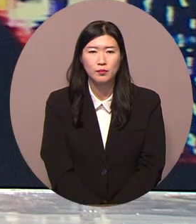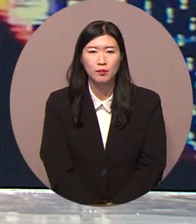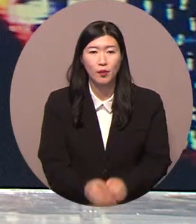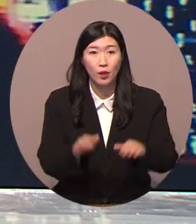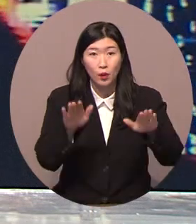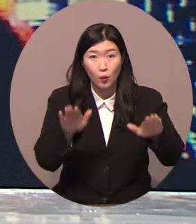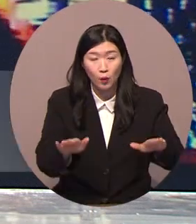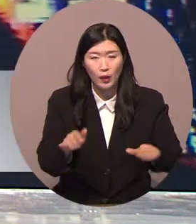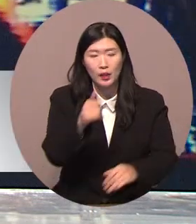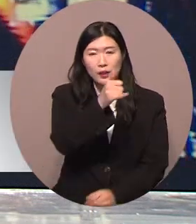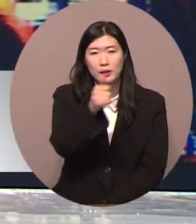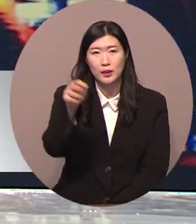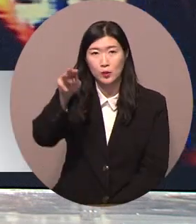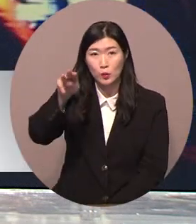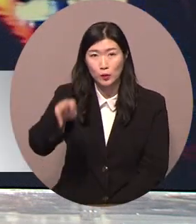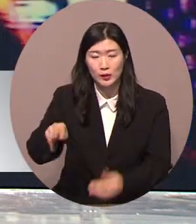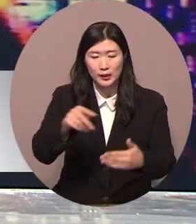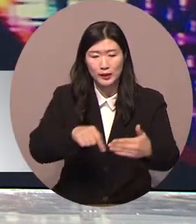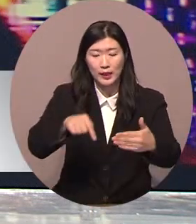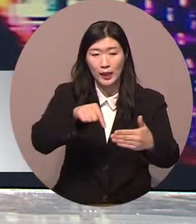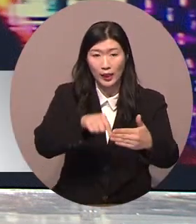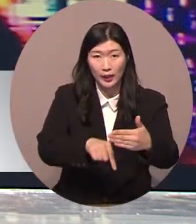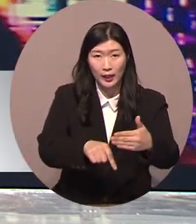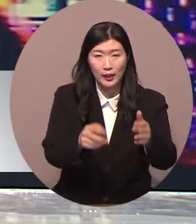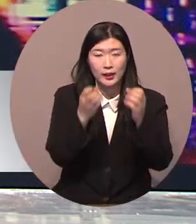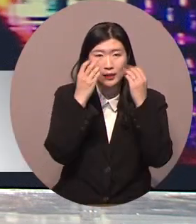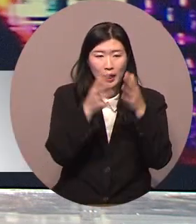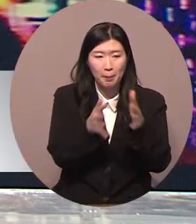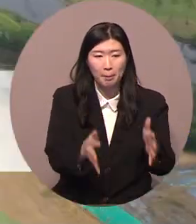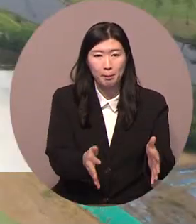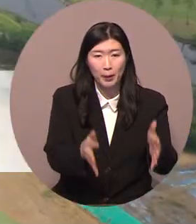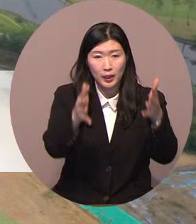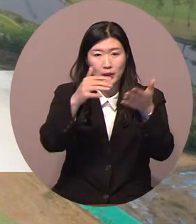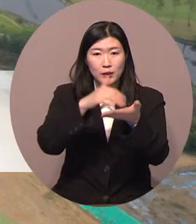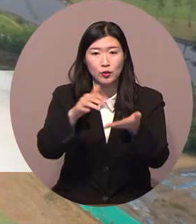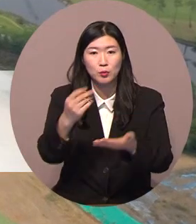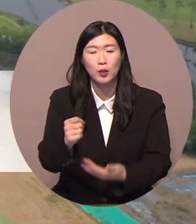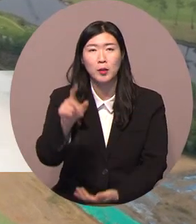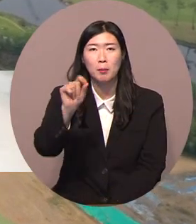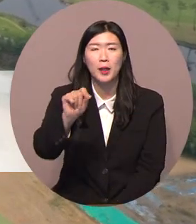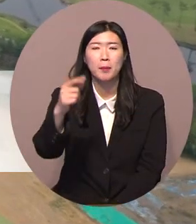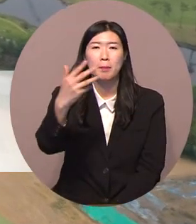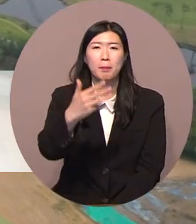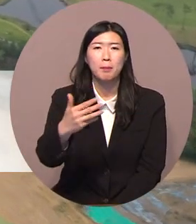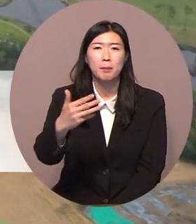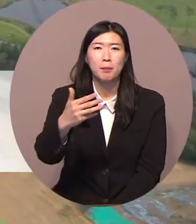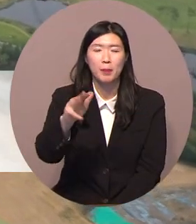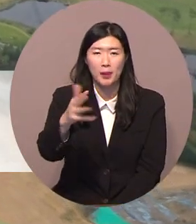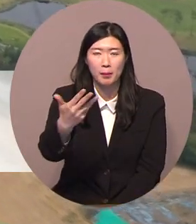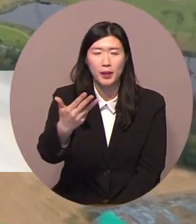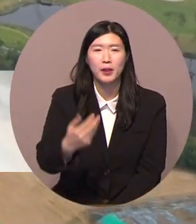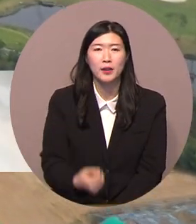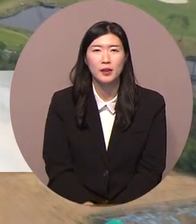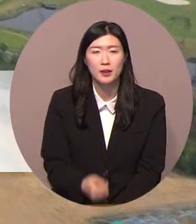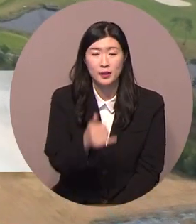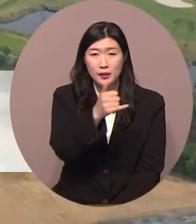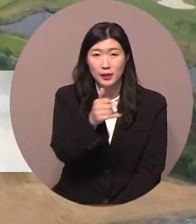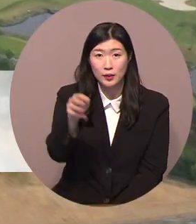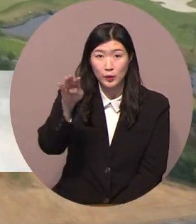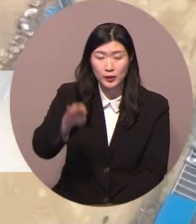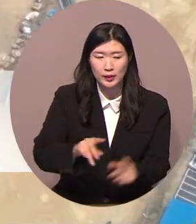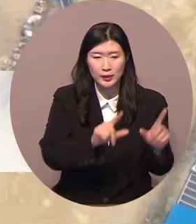올해 세종시의 읍면 지역을 중심으로 800여 가구 규모의 아파트가 공급됩니다 세종시는